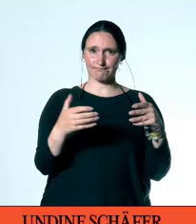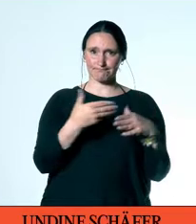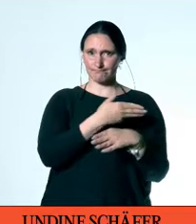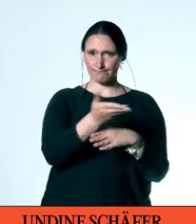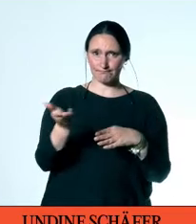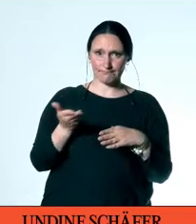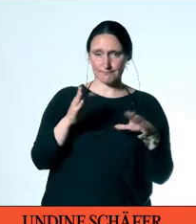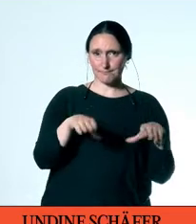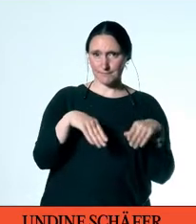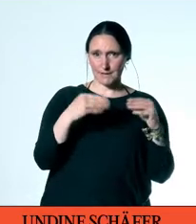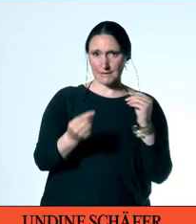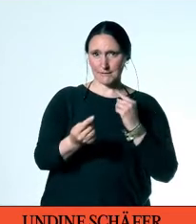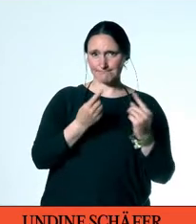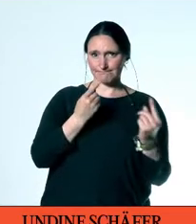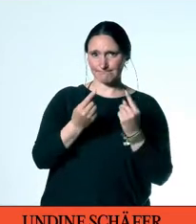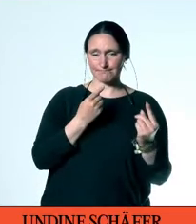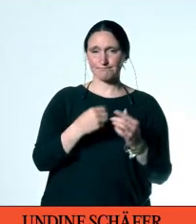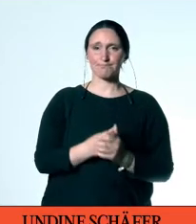schön.